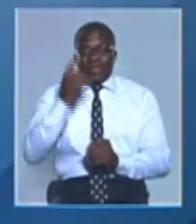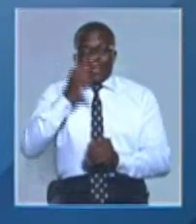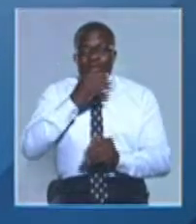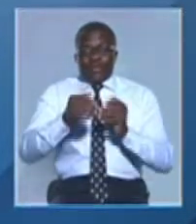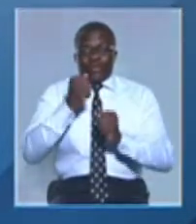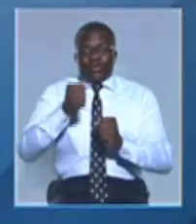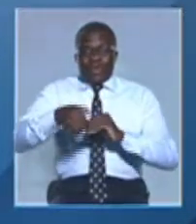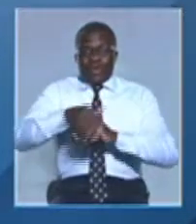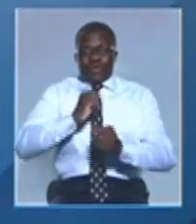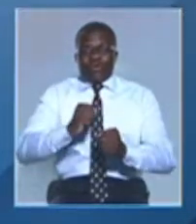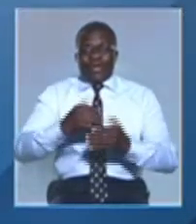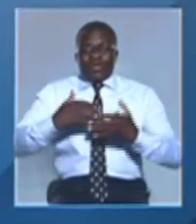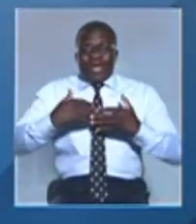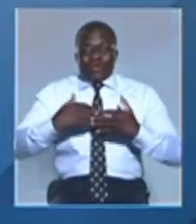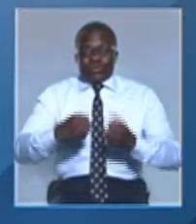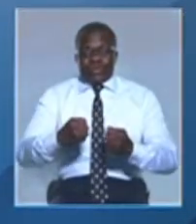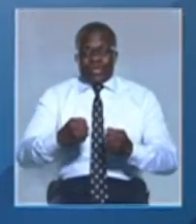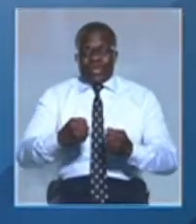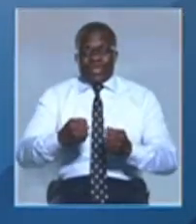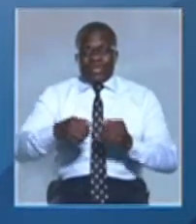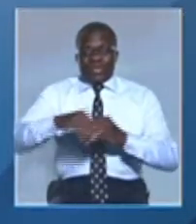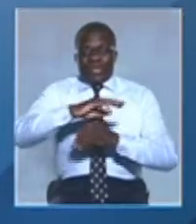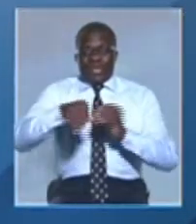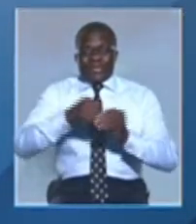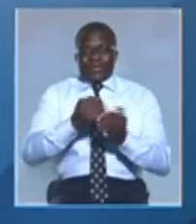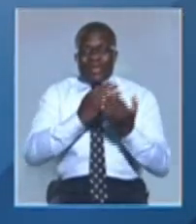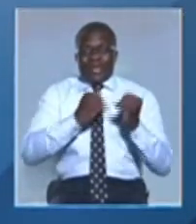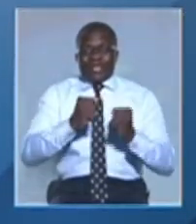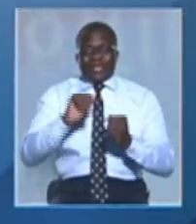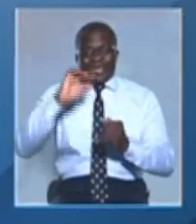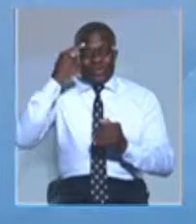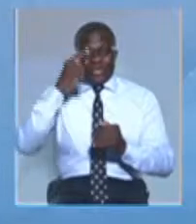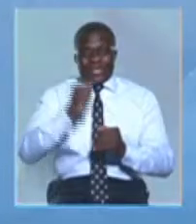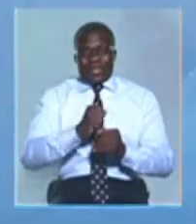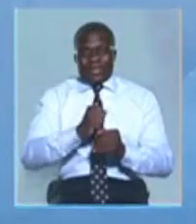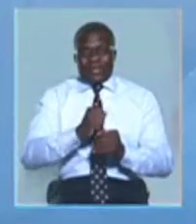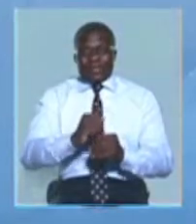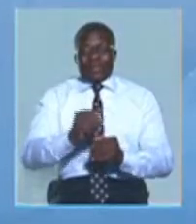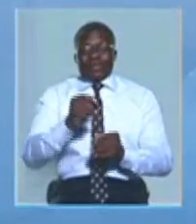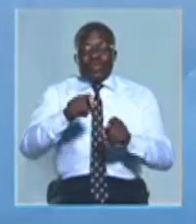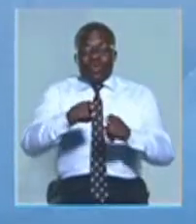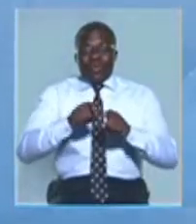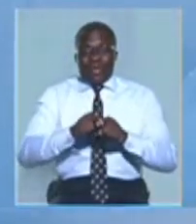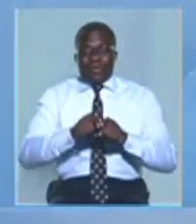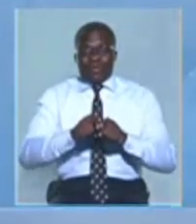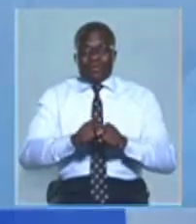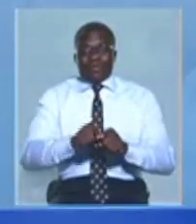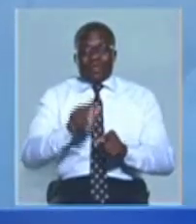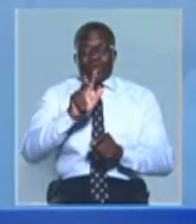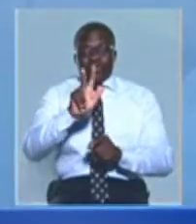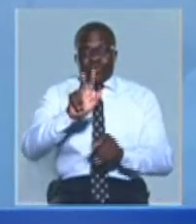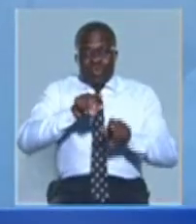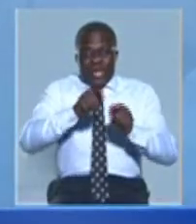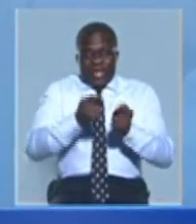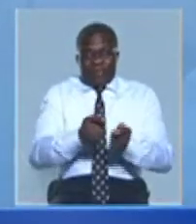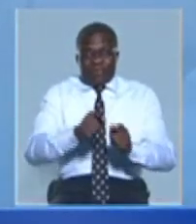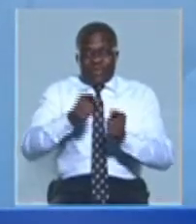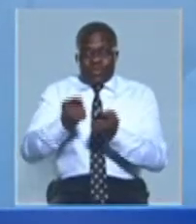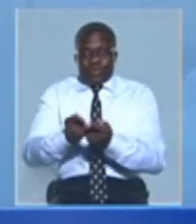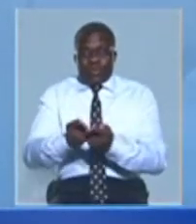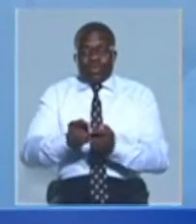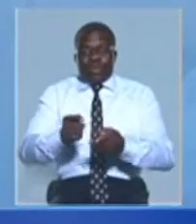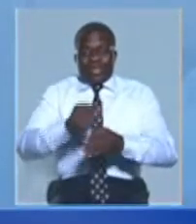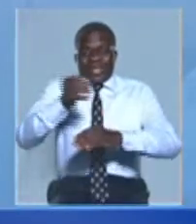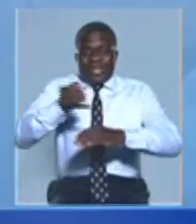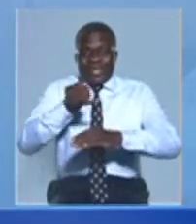meilleure couverture en soins entièrement à la charge de l'État. De même, trois cellules de crise ont été mises